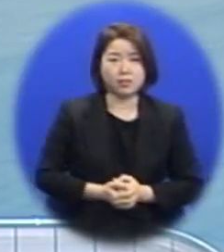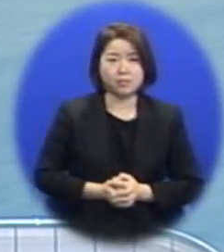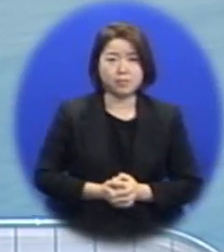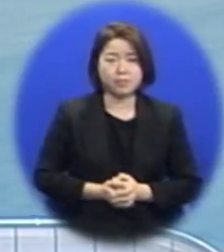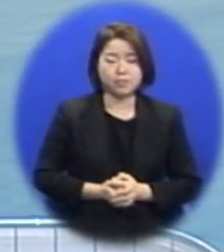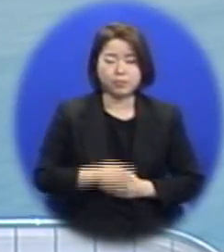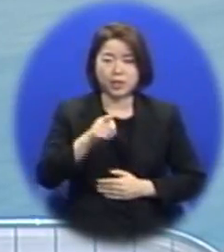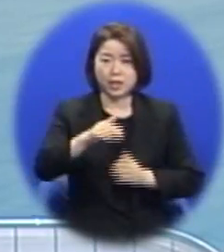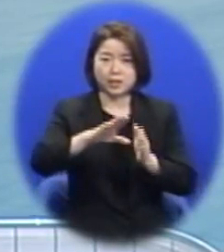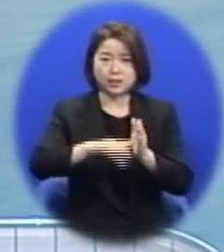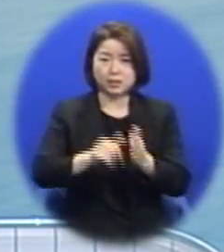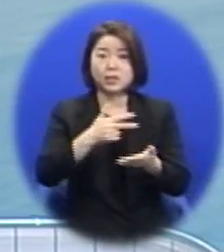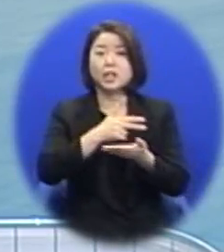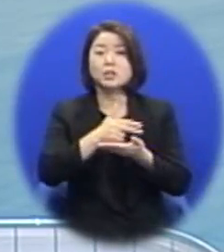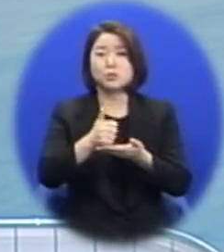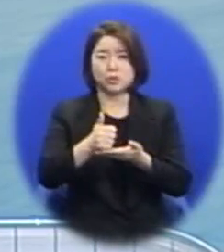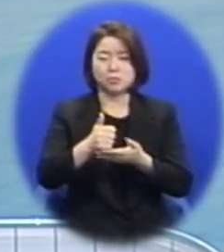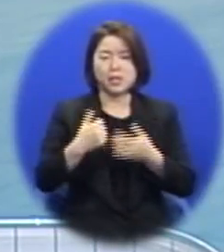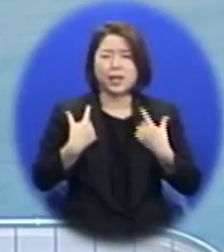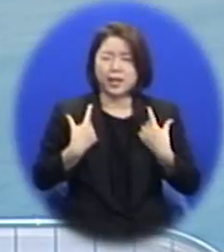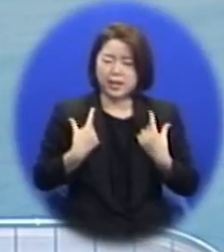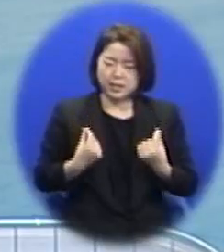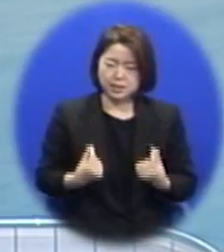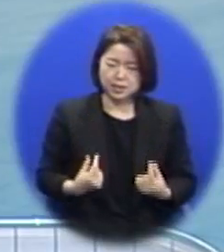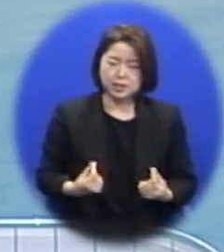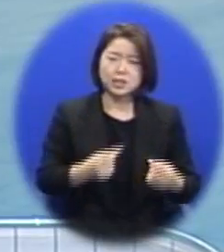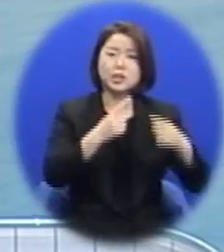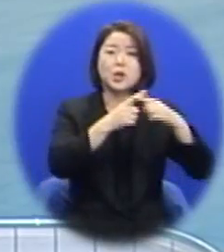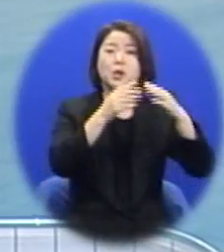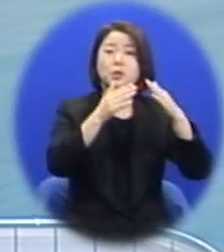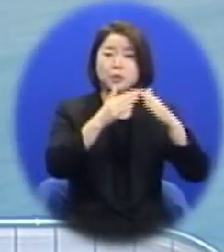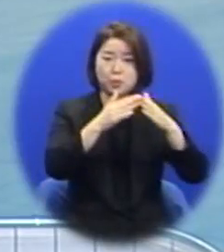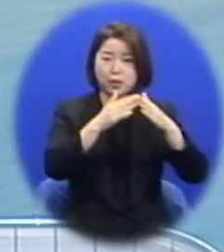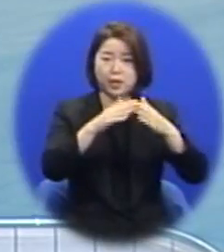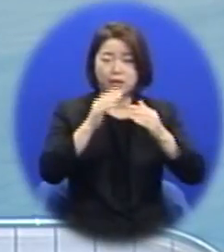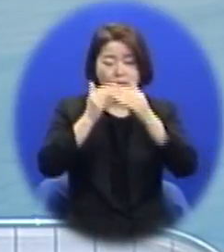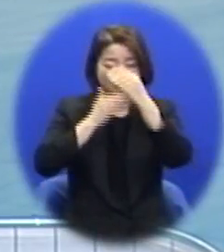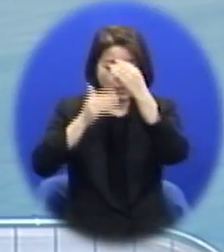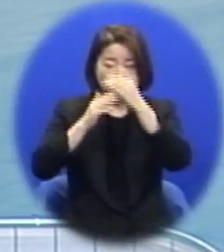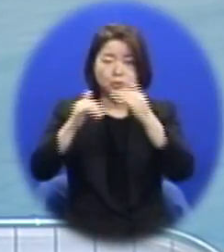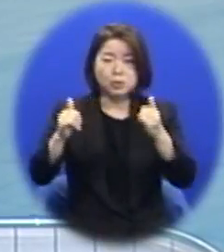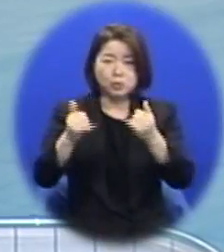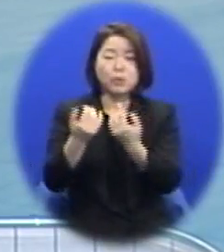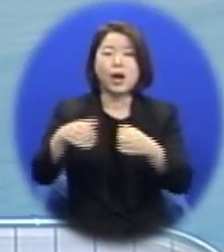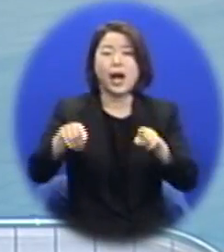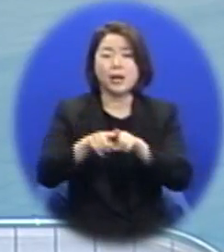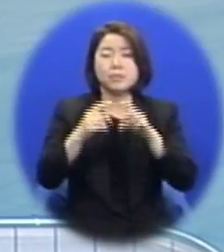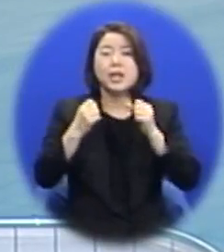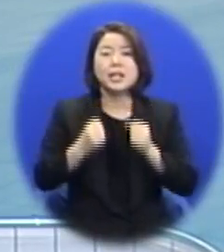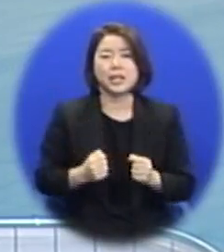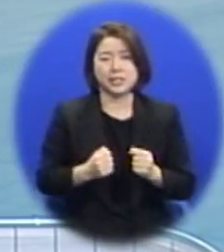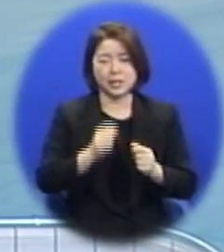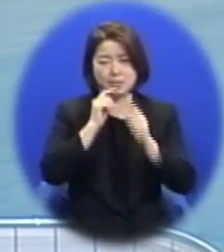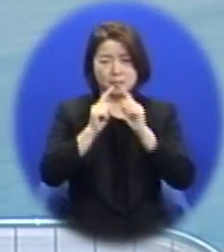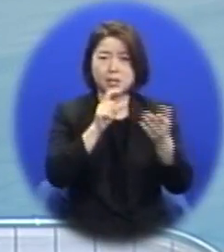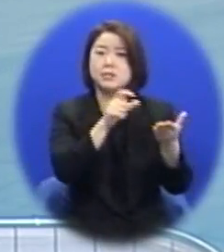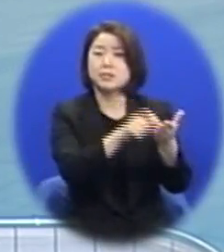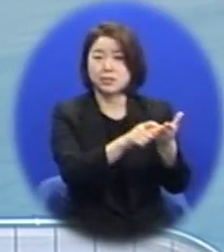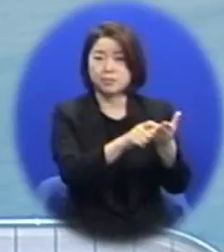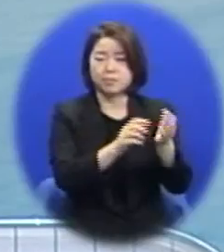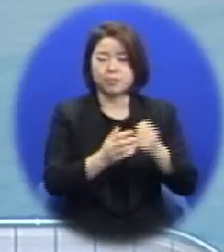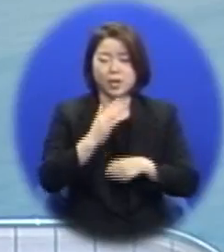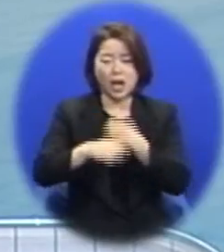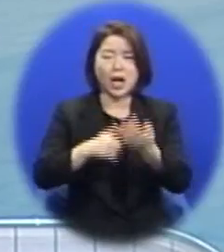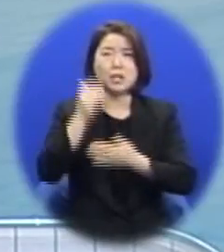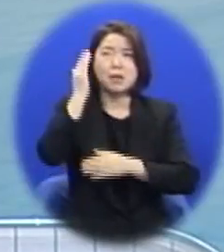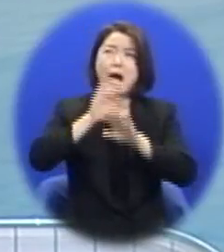그때 주님께서 여전히 교회와 성도들과 함께 계시다는 것. 예수님은 하나님의 보좌 우편에만